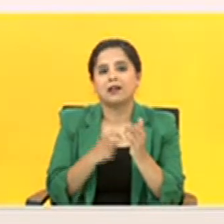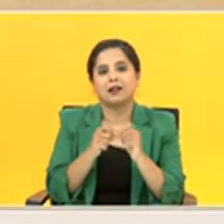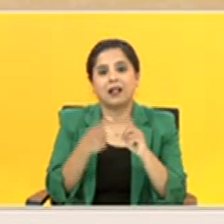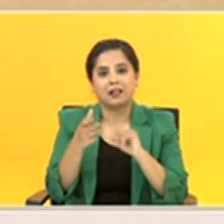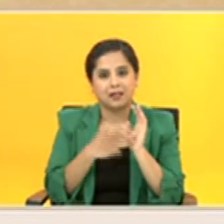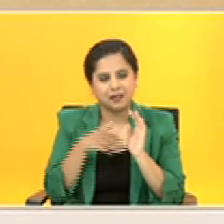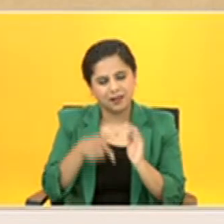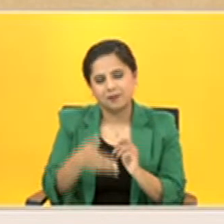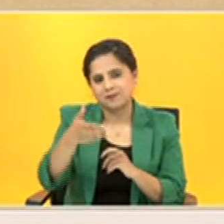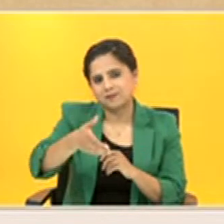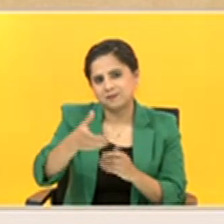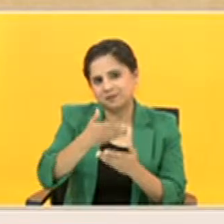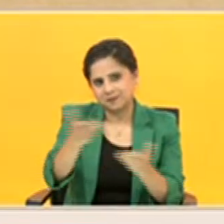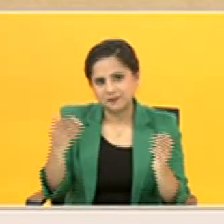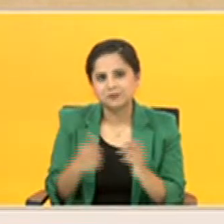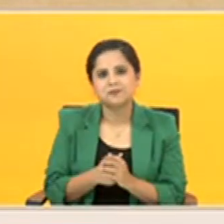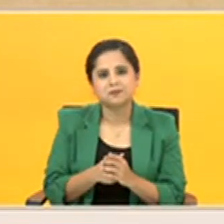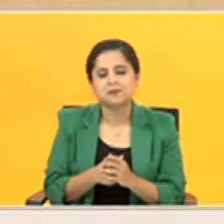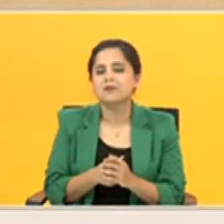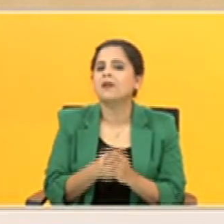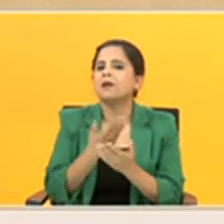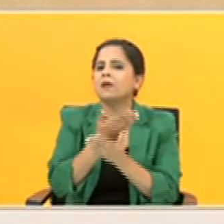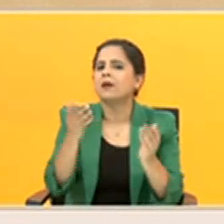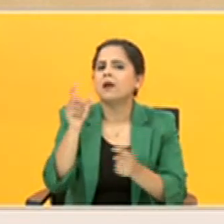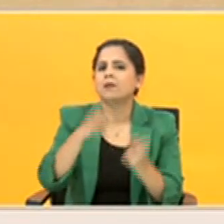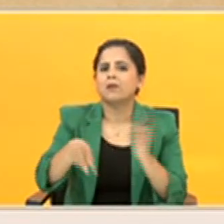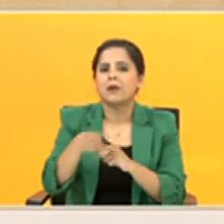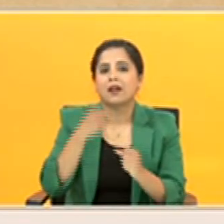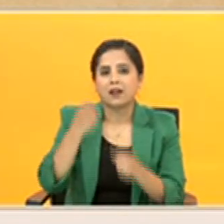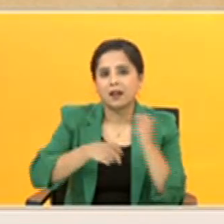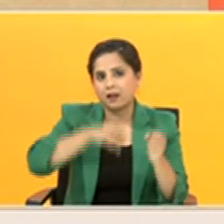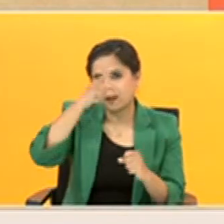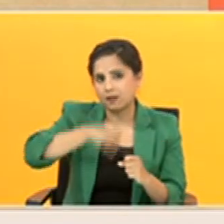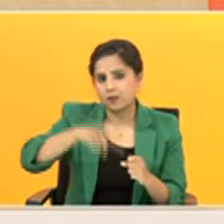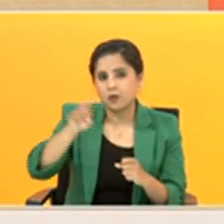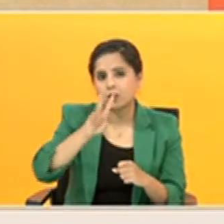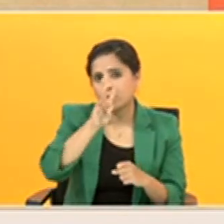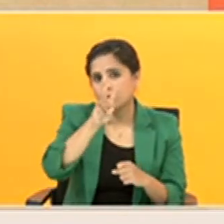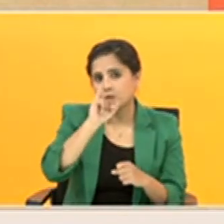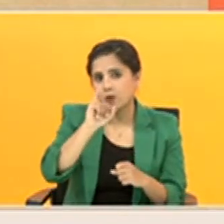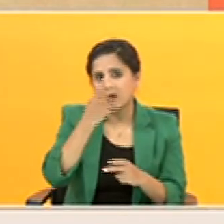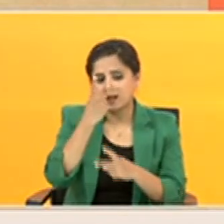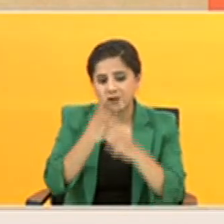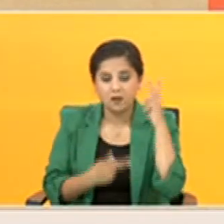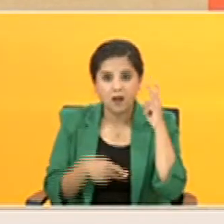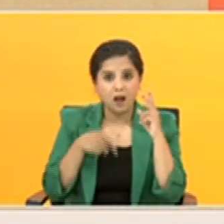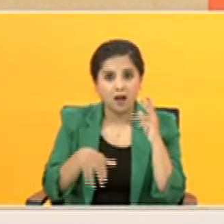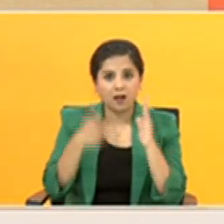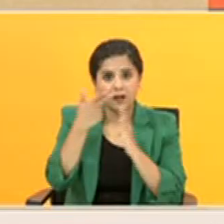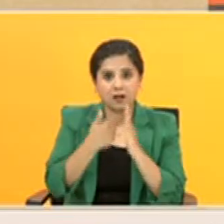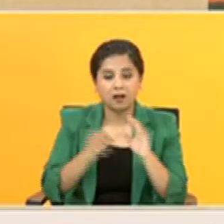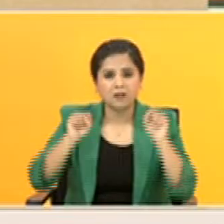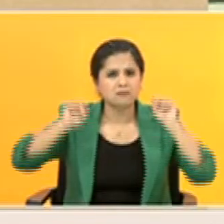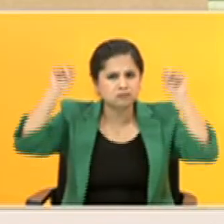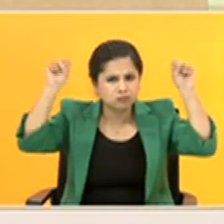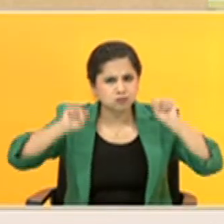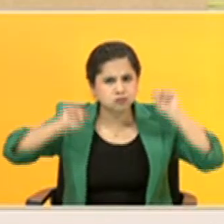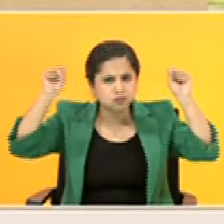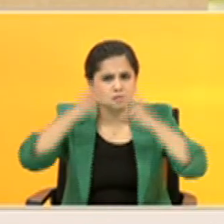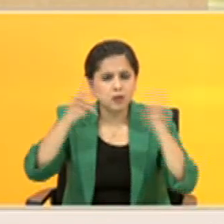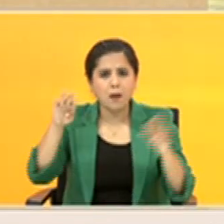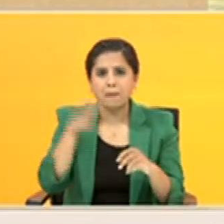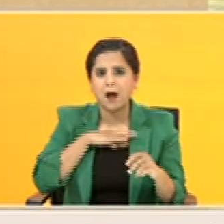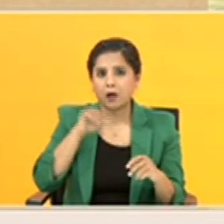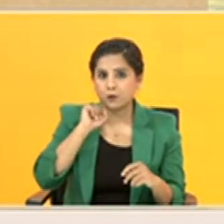हूं। साथियों, इस बार खेलो इंडिया में कुल 26 रिकॉर्ड बने। वेट लिफ्टिंग स्पर्धाओं में महाराष्ट्र